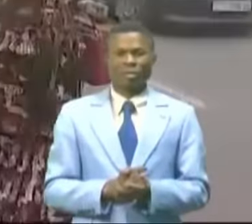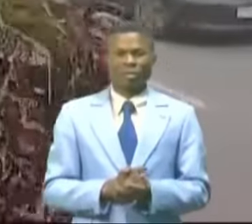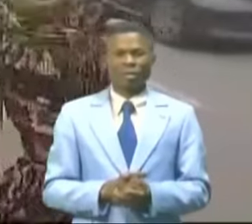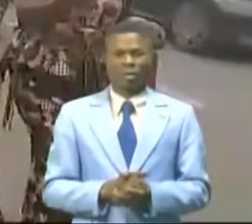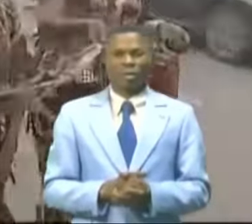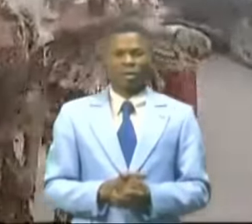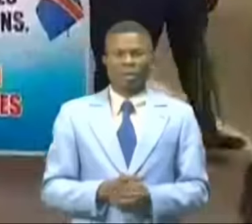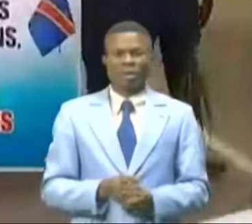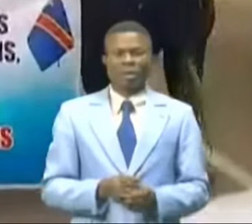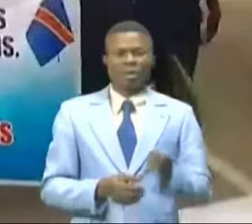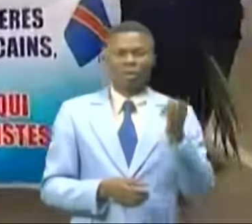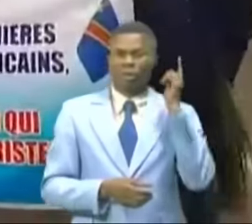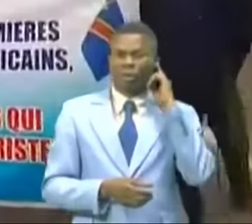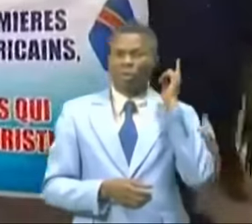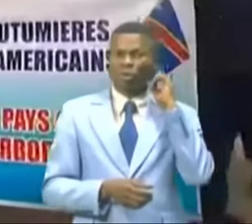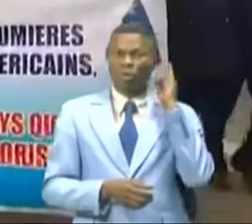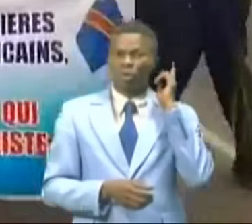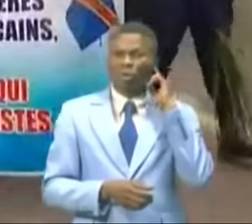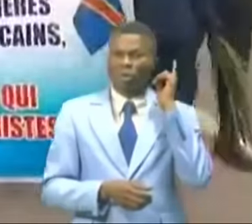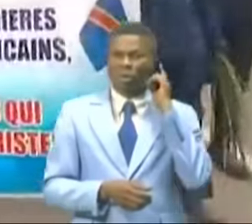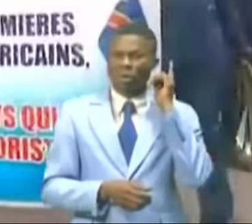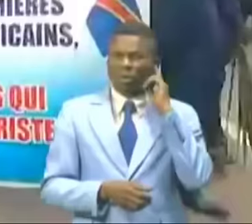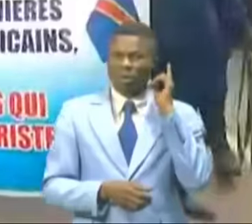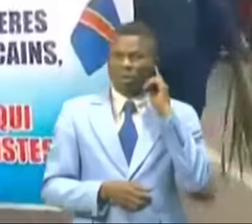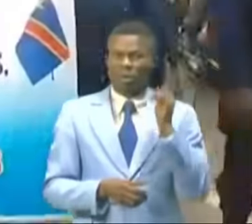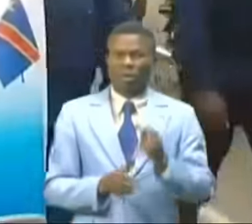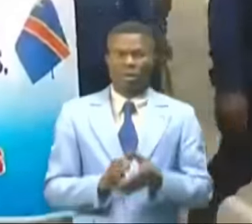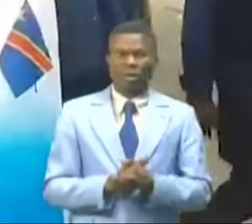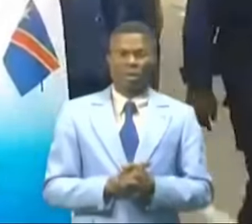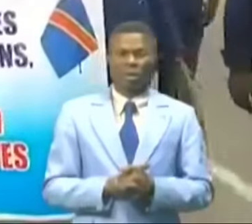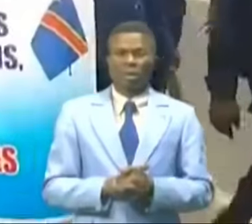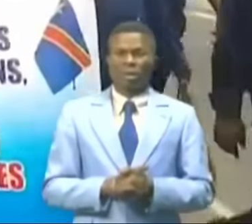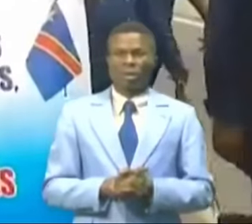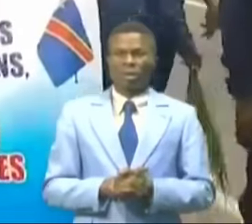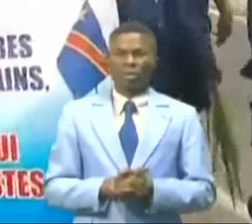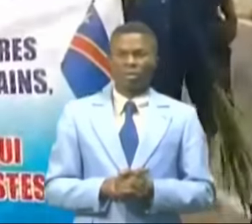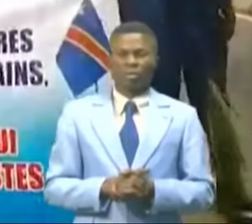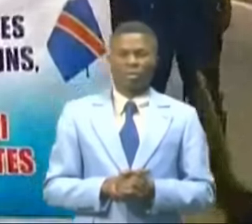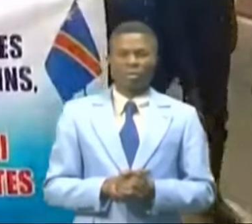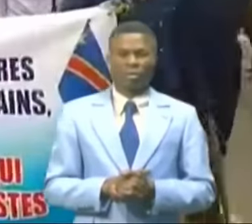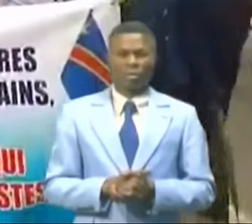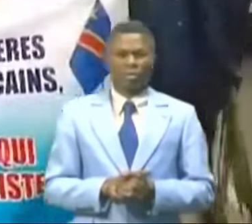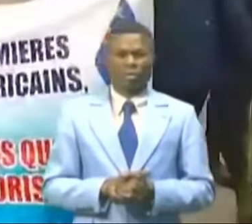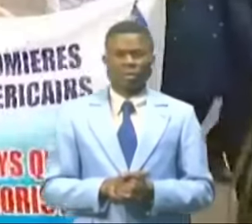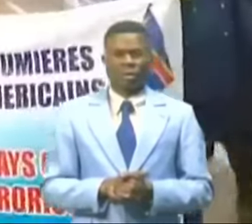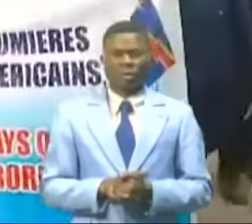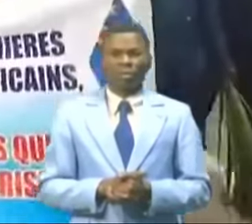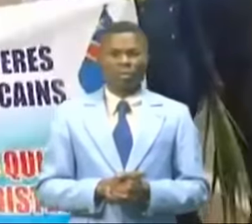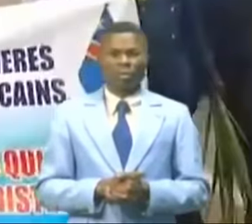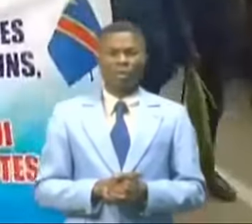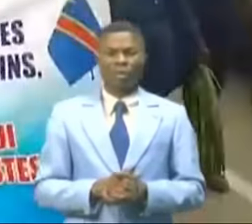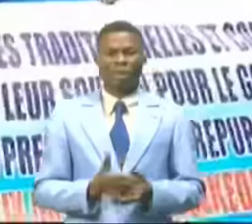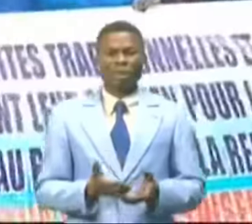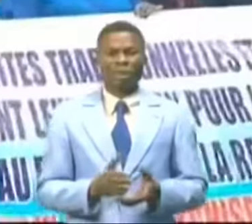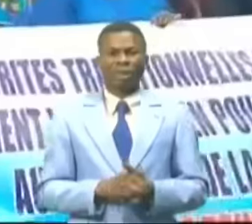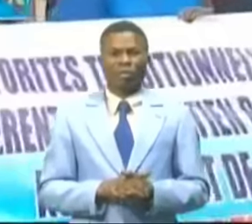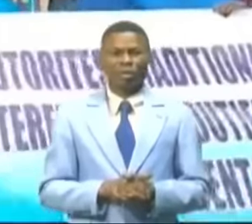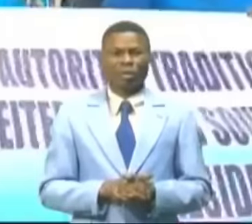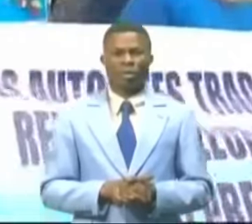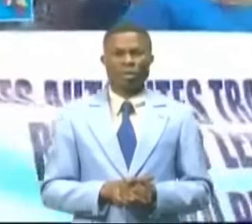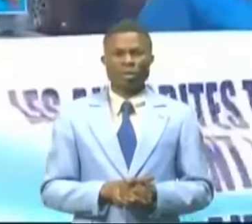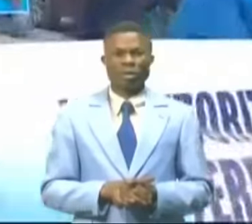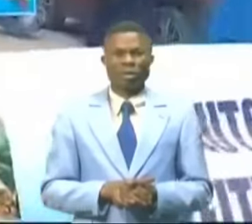parmi les premières victimes de la guerre imposée à la RDC par le Rwanda, leurs supplétifs, les terroristes du